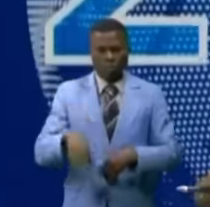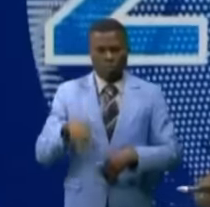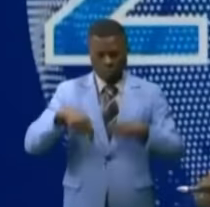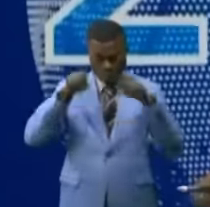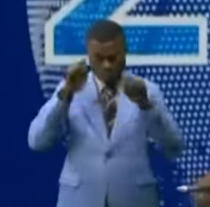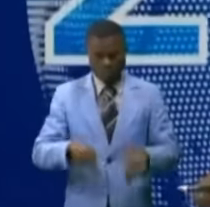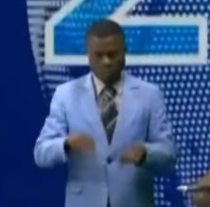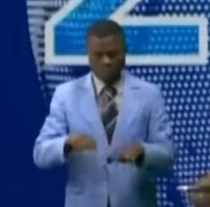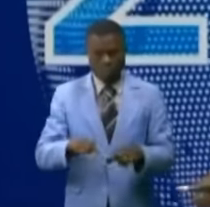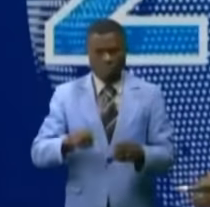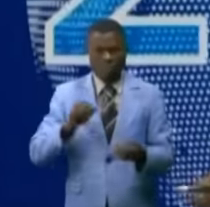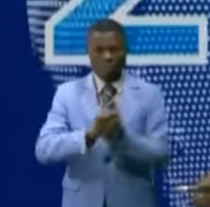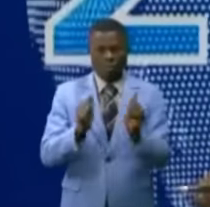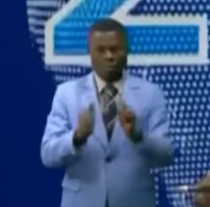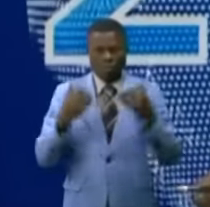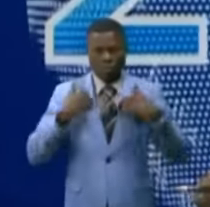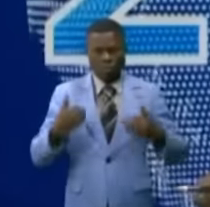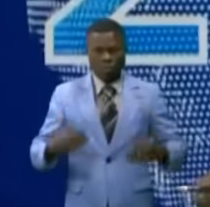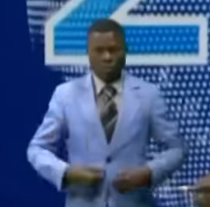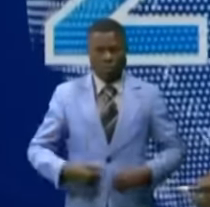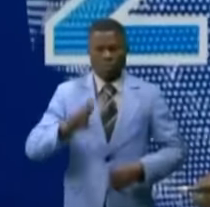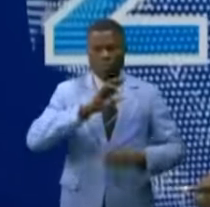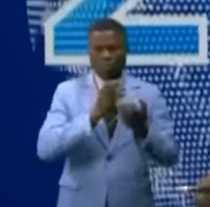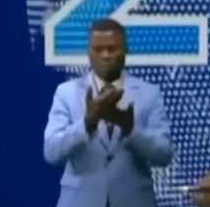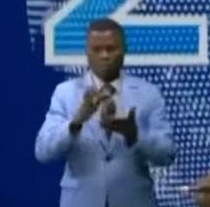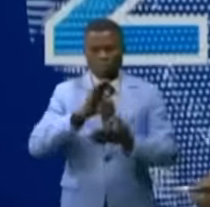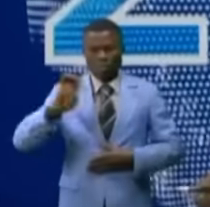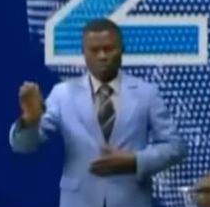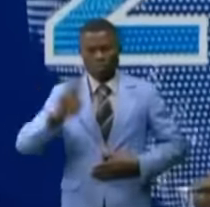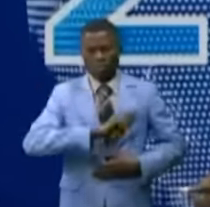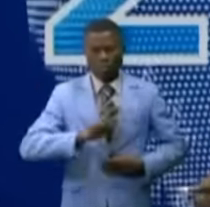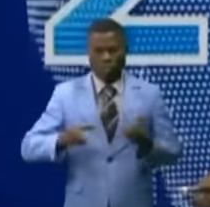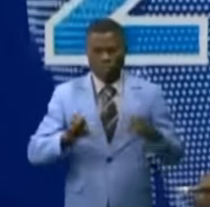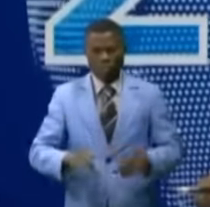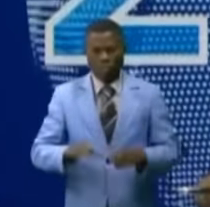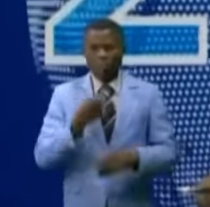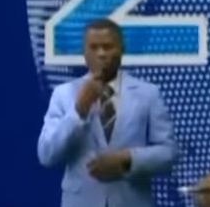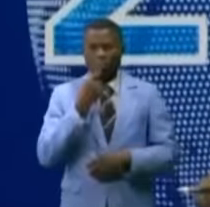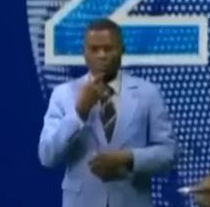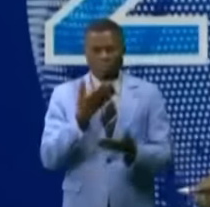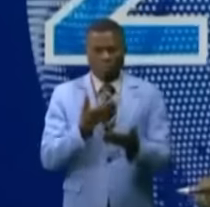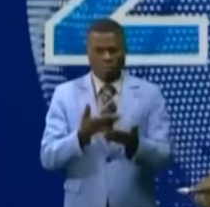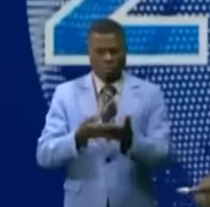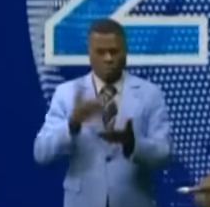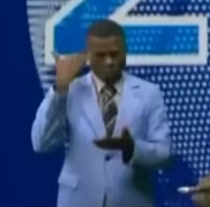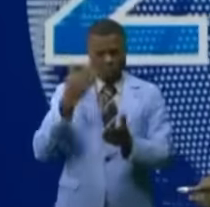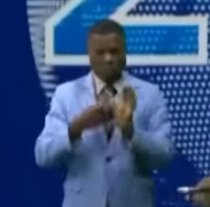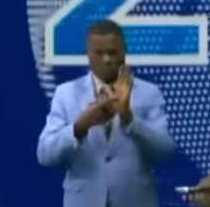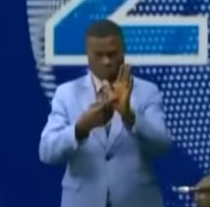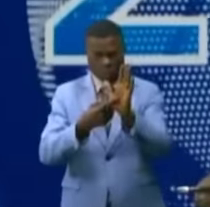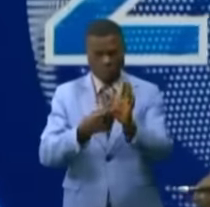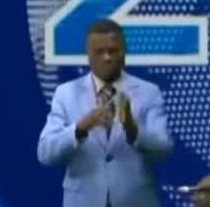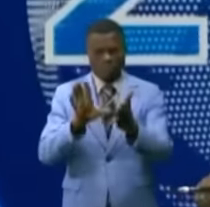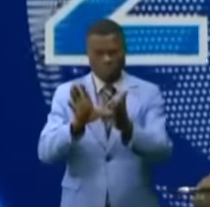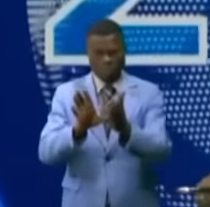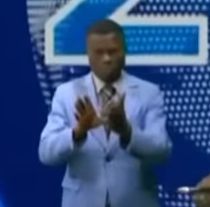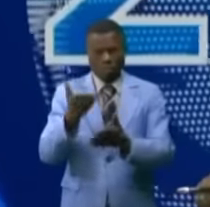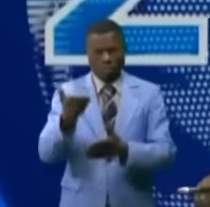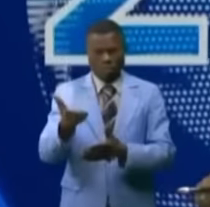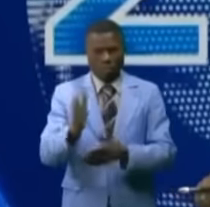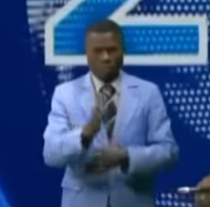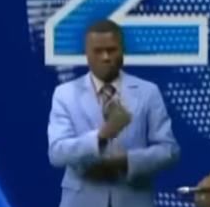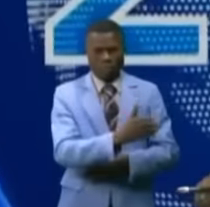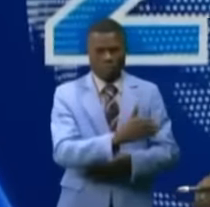années de promenade de santé dans l'est de la République démocratique du Congo appartiennent à l'histoire. Vous suivrez dans ce journal ces images